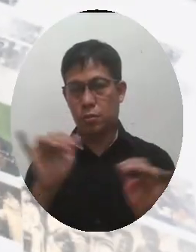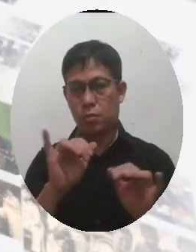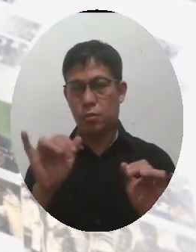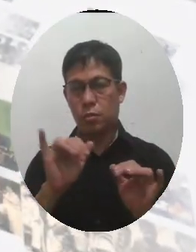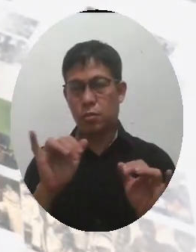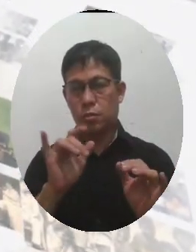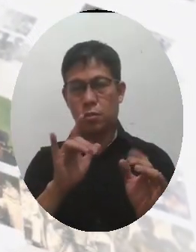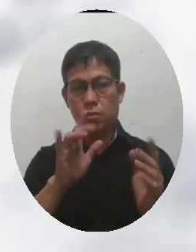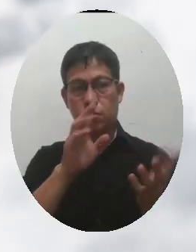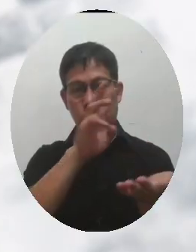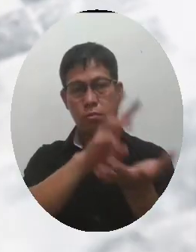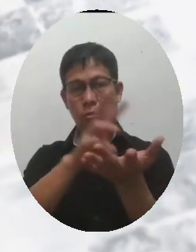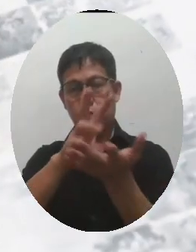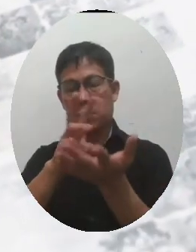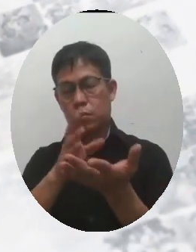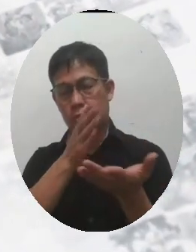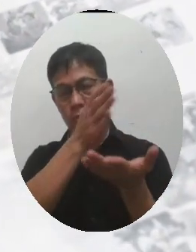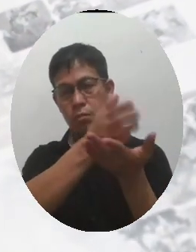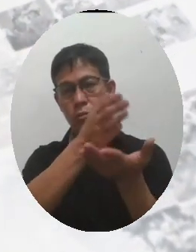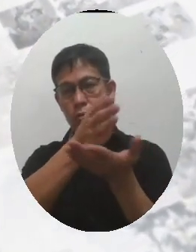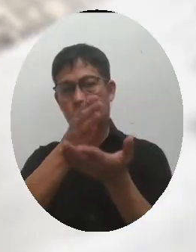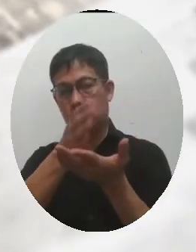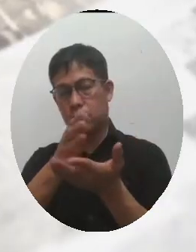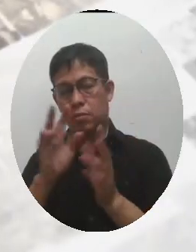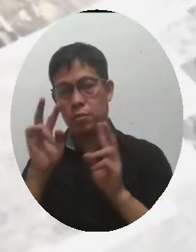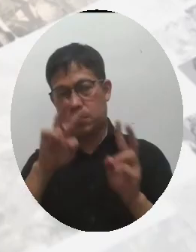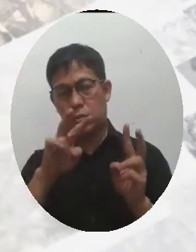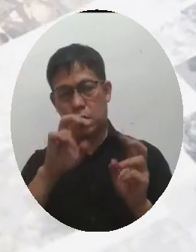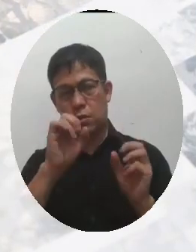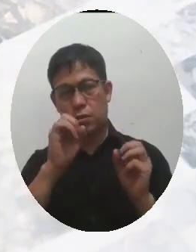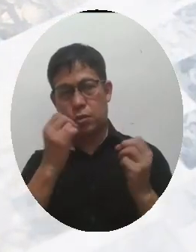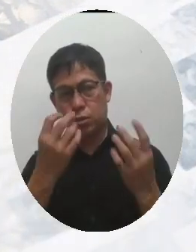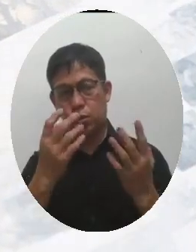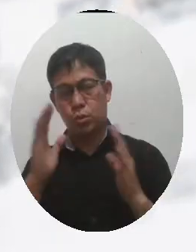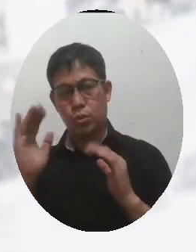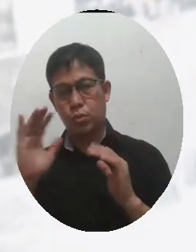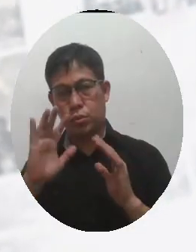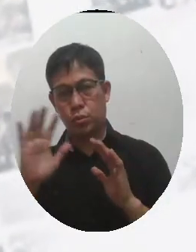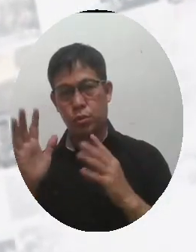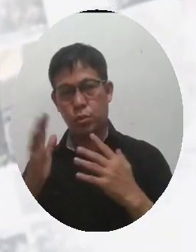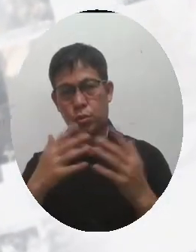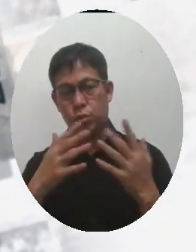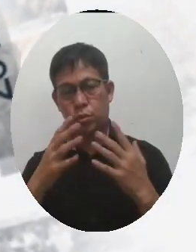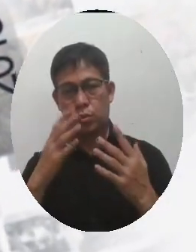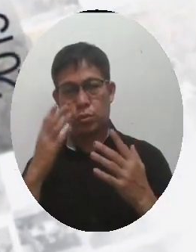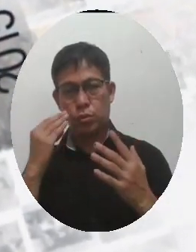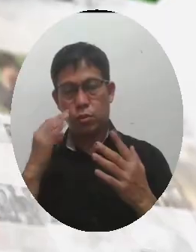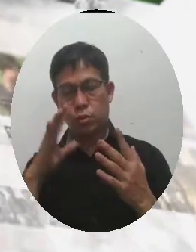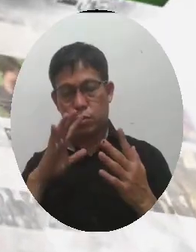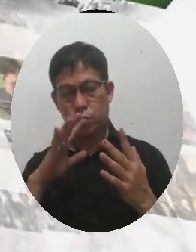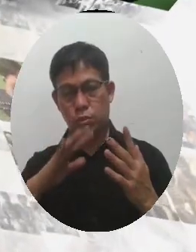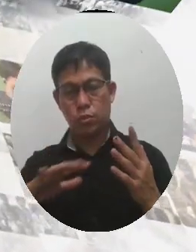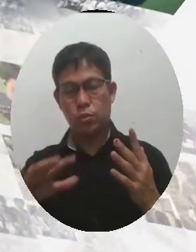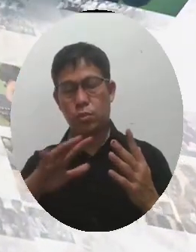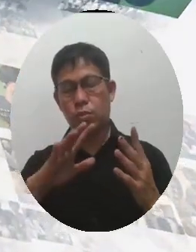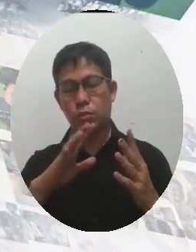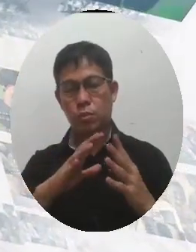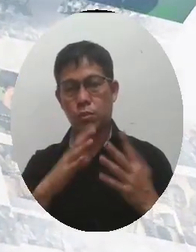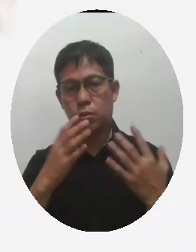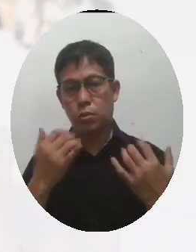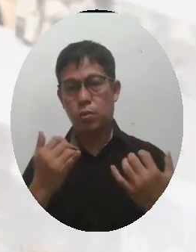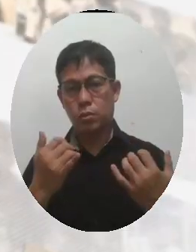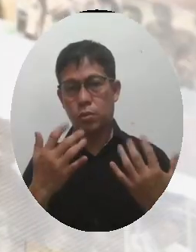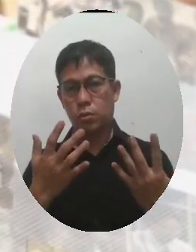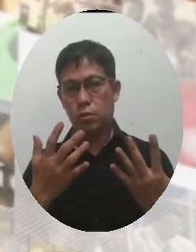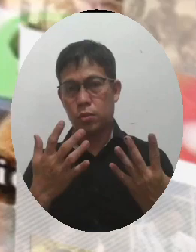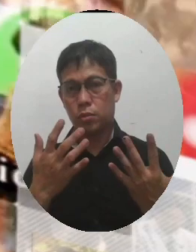nakikita, ang mga lugar na aming nabibisita ay puno pa rin ng pag-asa kahit na may mabigat na pinagdaraan